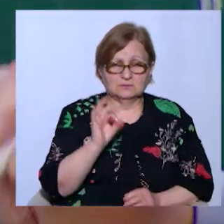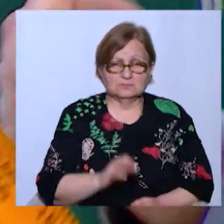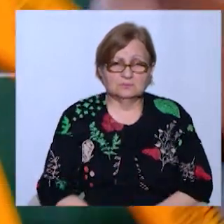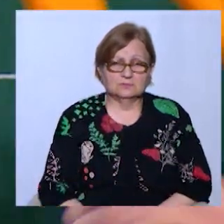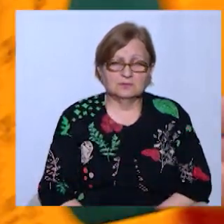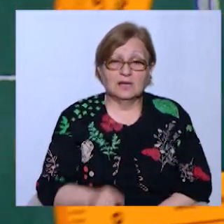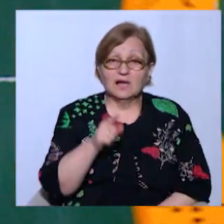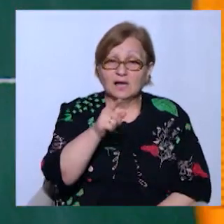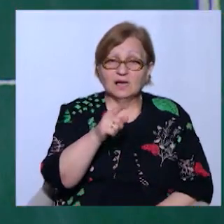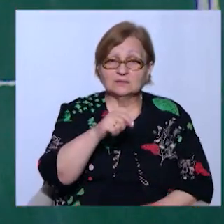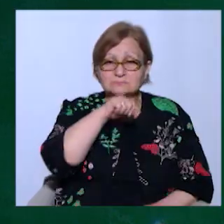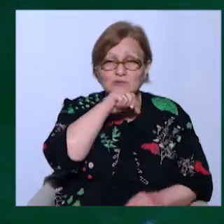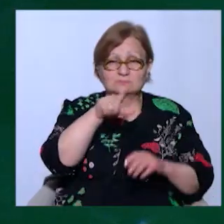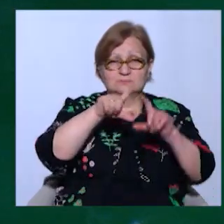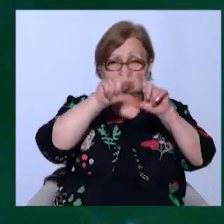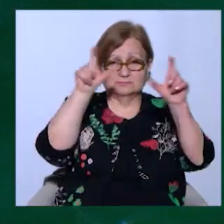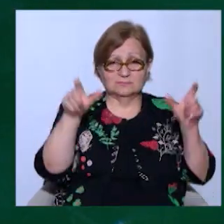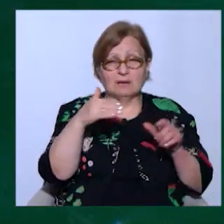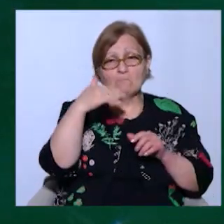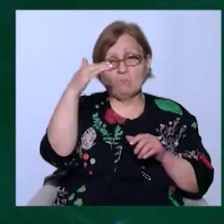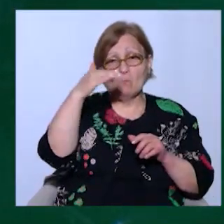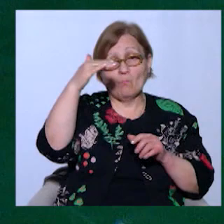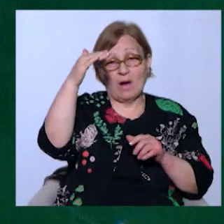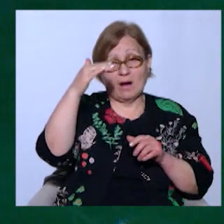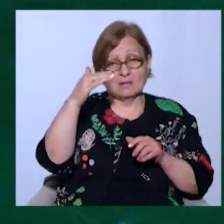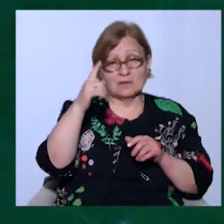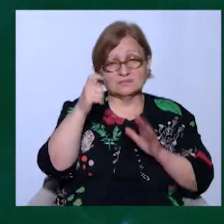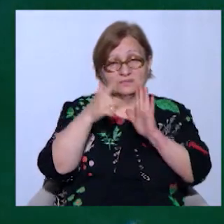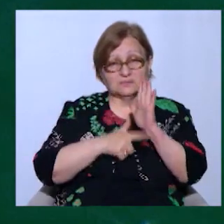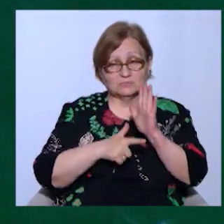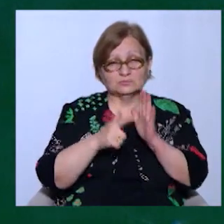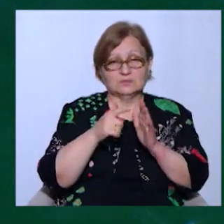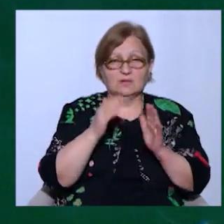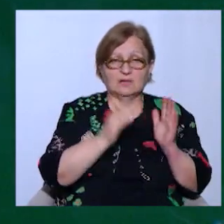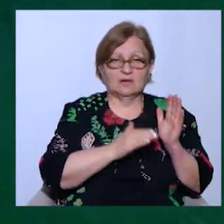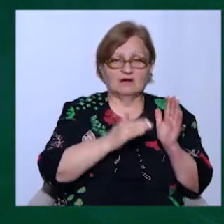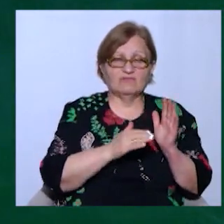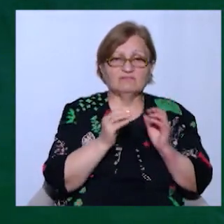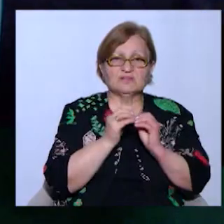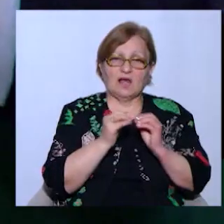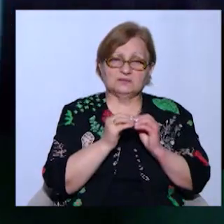აი ტრანსპორტირის ზემოთ ამ ხარეს წერია 170 და ქვემოთ წერია 10.